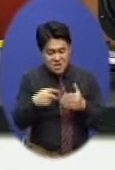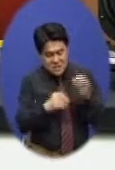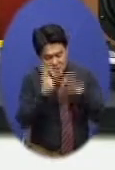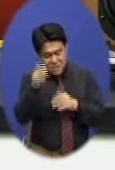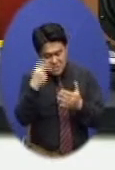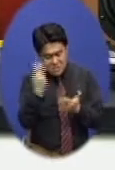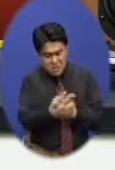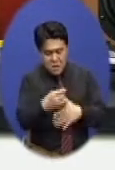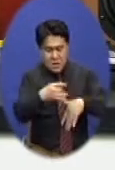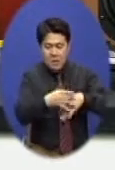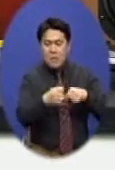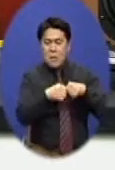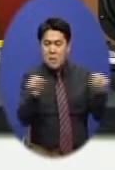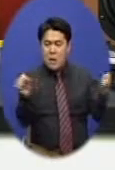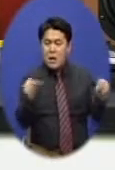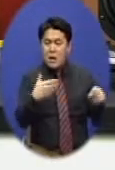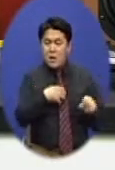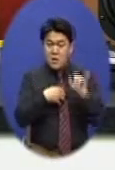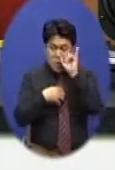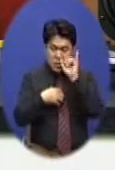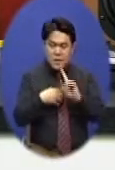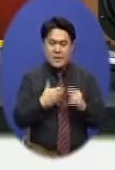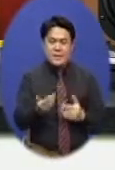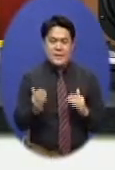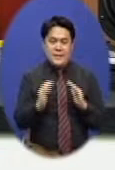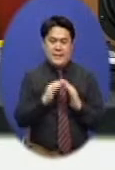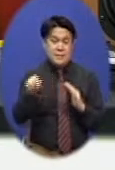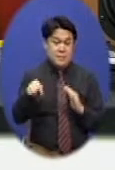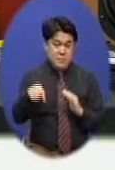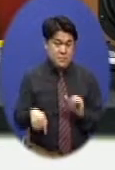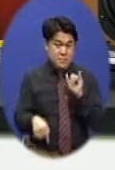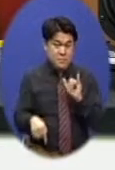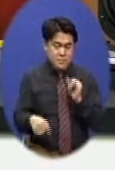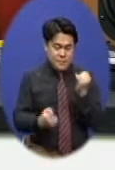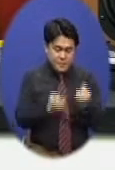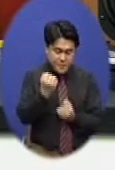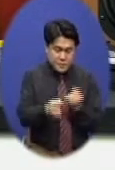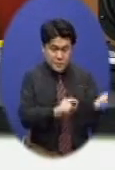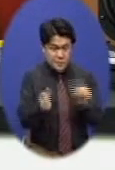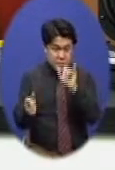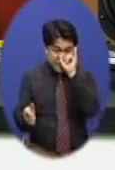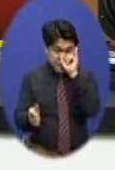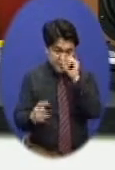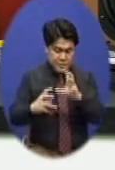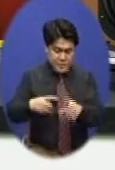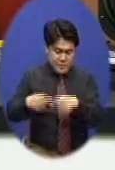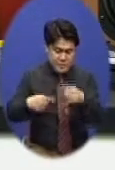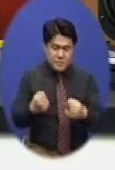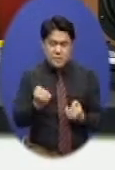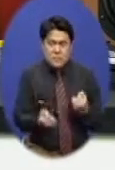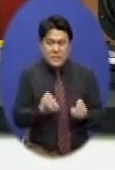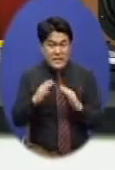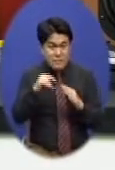되시기 쉬우시대요. 그래요. 이럴 때는요 네. 손쉽게 집안에 있는 그 자전거 같은 거 있잖아요. 고정식으로 그렇죠. 되어 있는 거. 네, 맞아요.